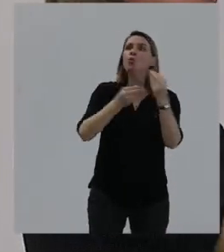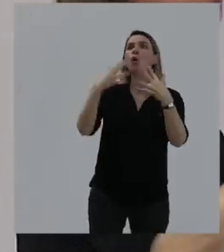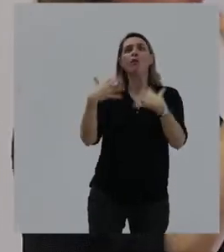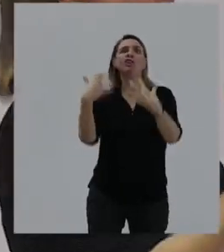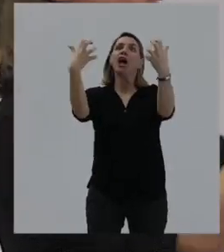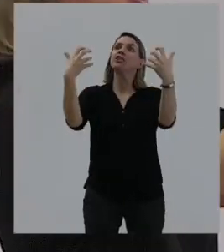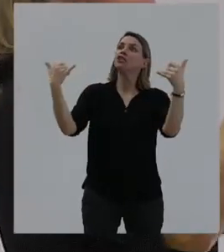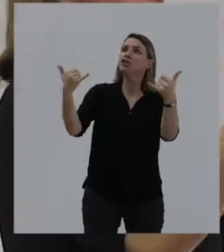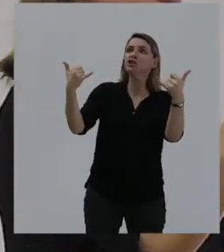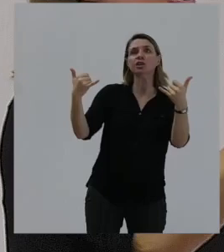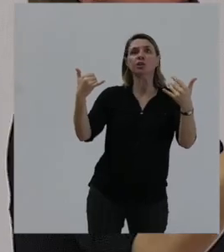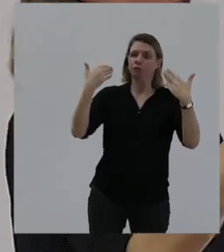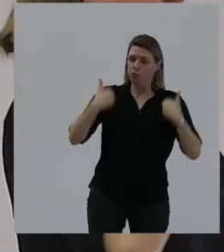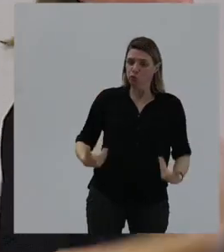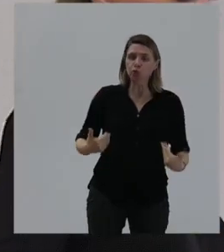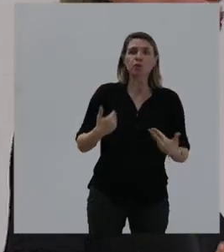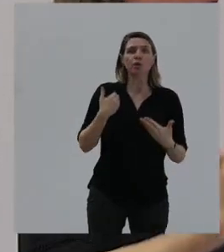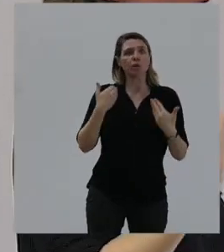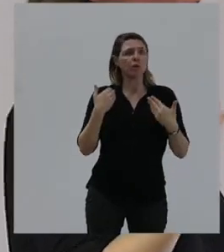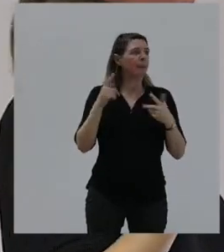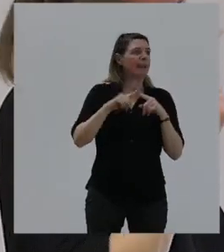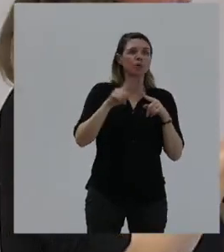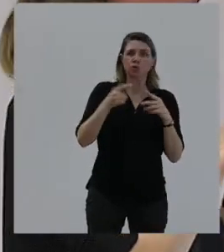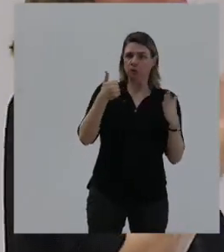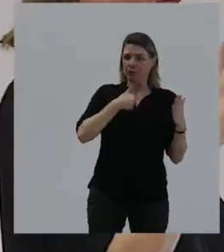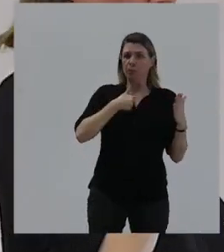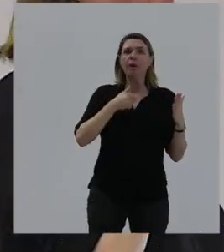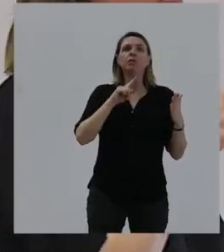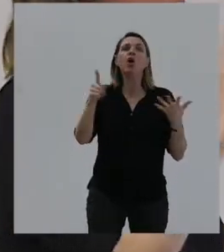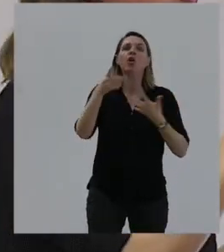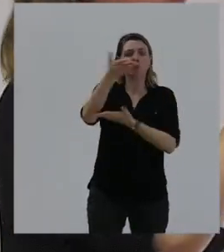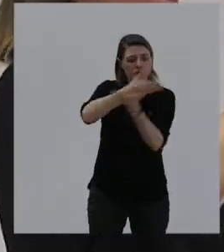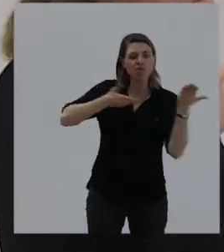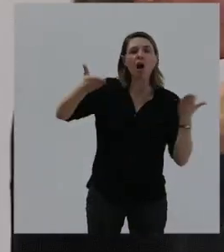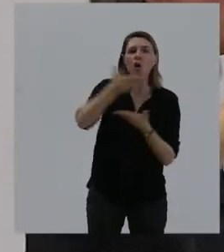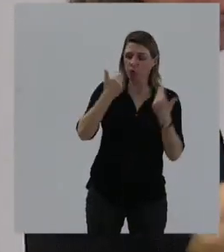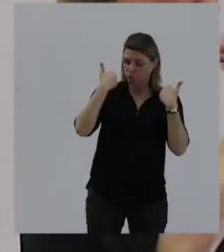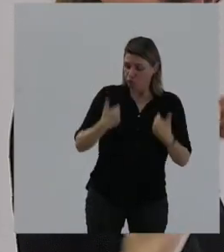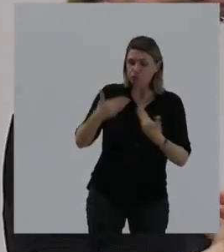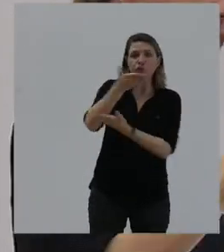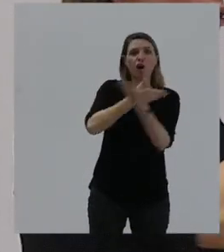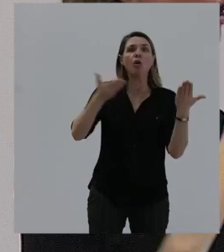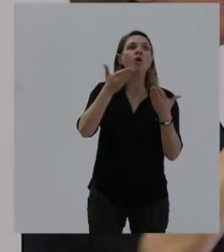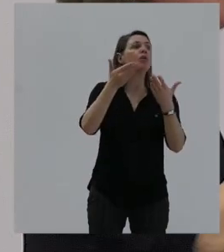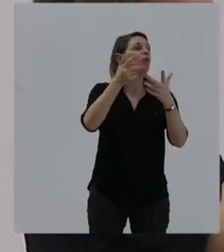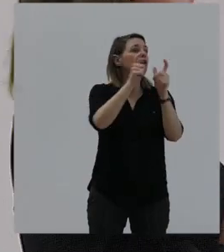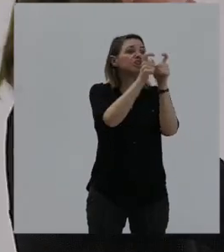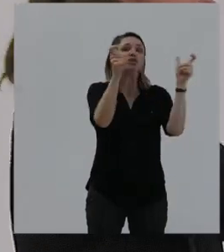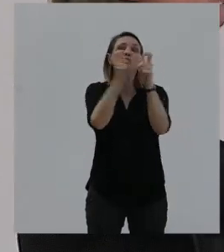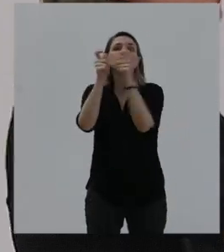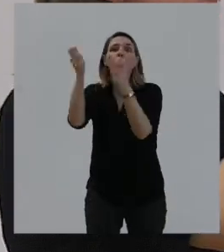amphithéâtre que nous allons être quelque chose. On n'est pas quelque chose par soi-même. On l'est dans le dialogue avec les autres, avec les partenaires, avec les institutions.